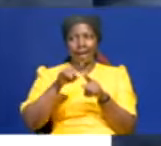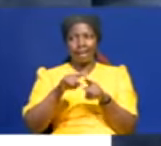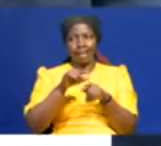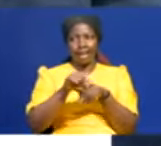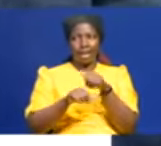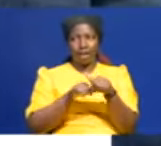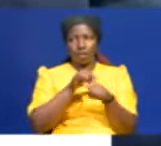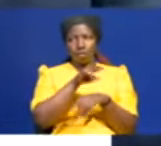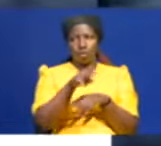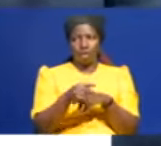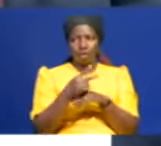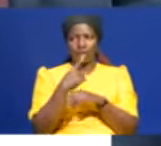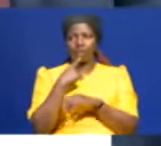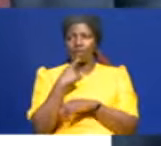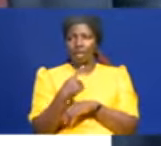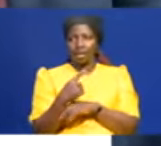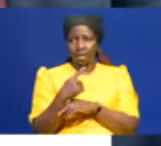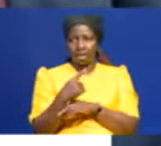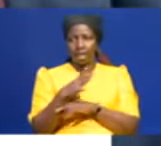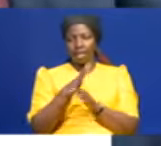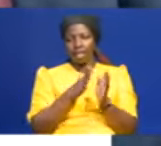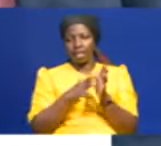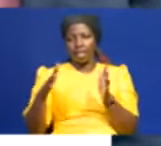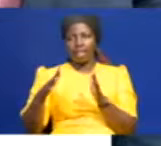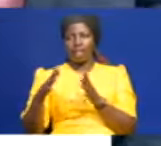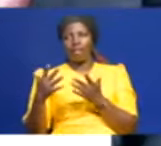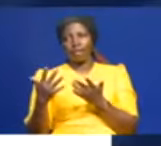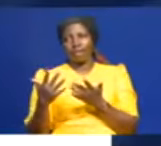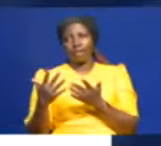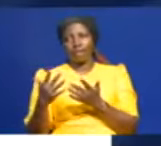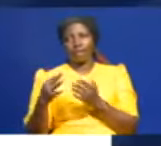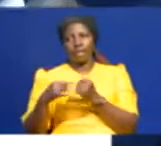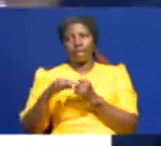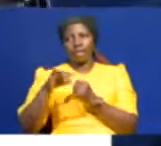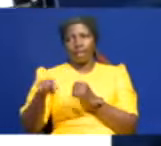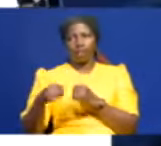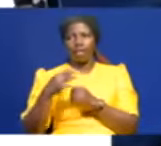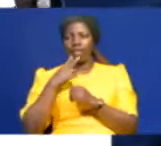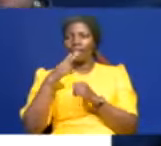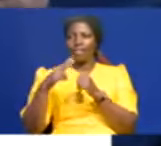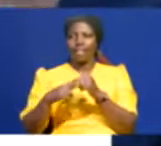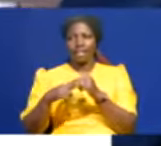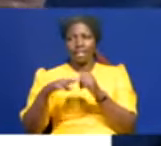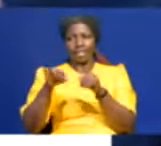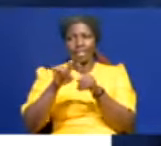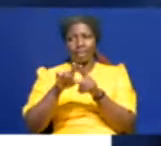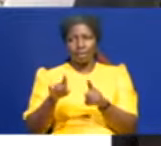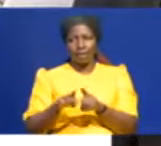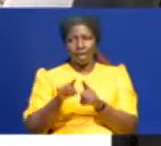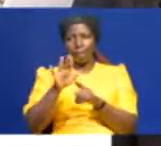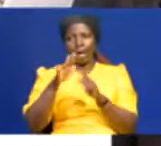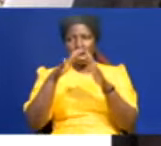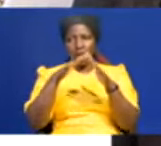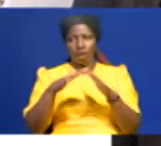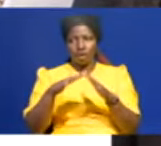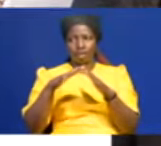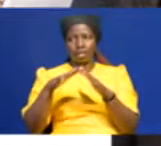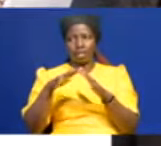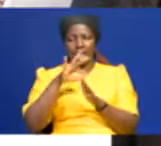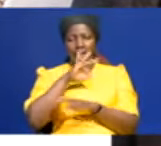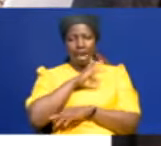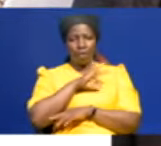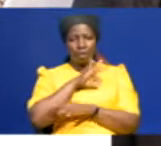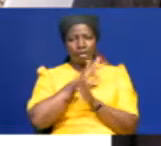shilingi 2,100 hadi shilingi 8,700 kama posho ya nyumba. With the